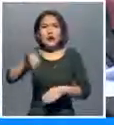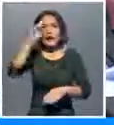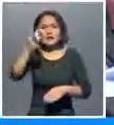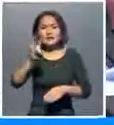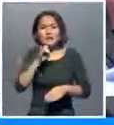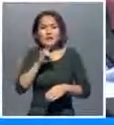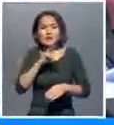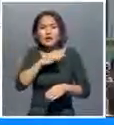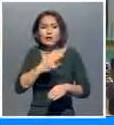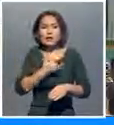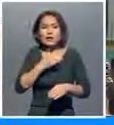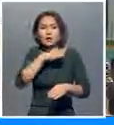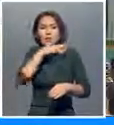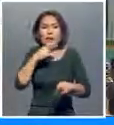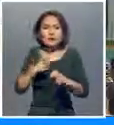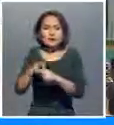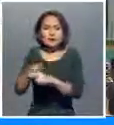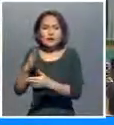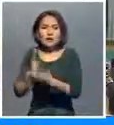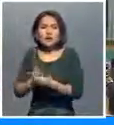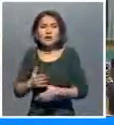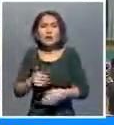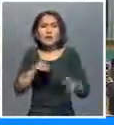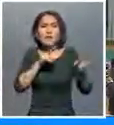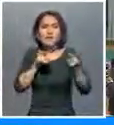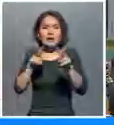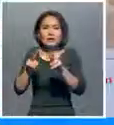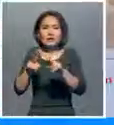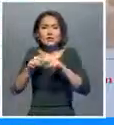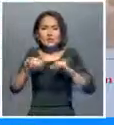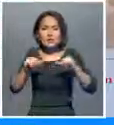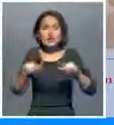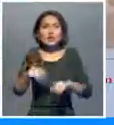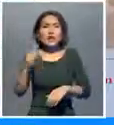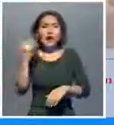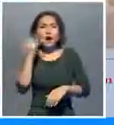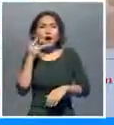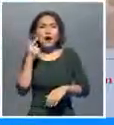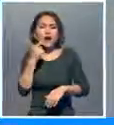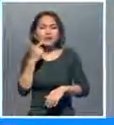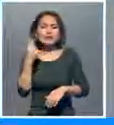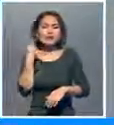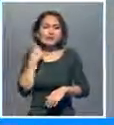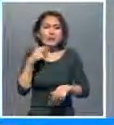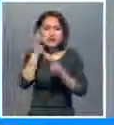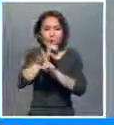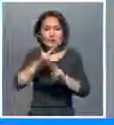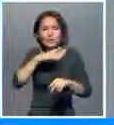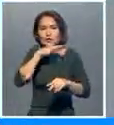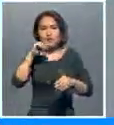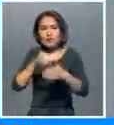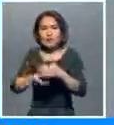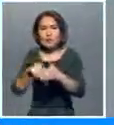елімізде кедергілер көп. Оған бақылаушылардың шет тілін білмеуі, іссапарға қаражаттың қажетті деңгейде бөлінбеуі, бақылаушының жұмыс орнын